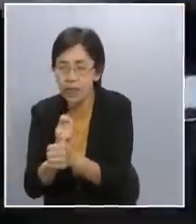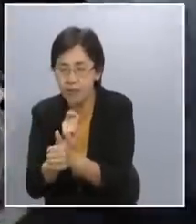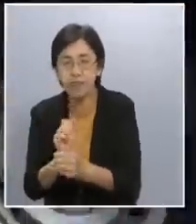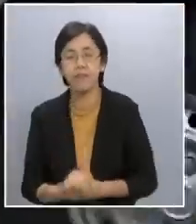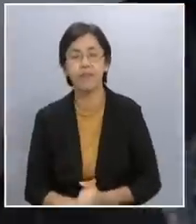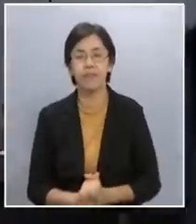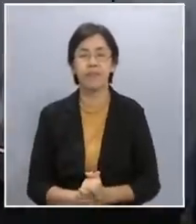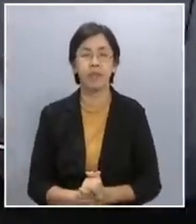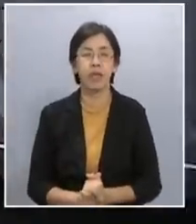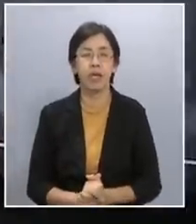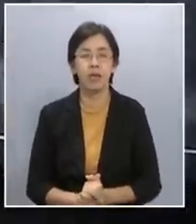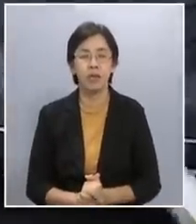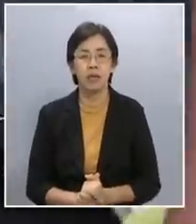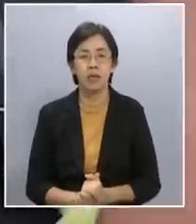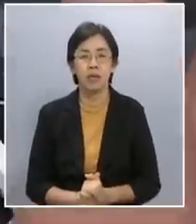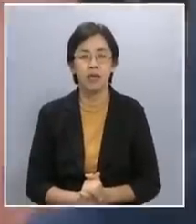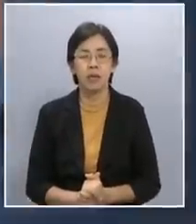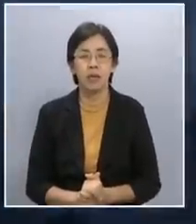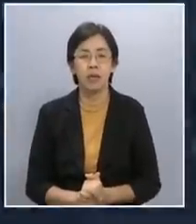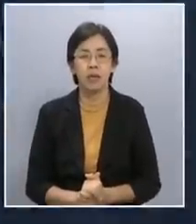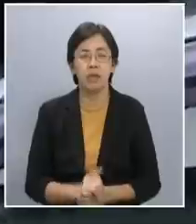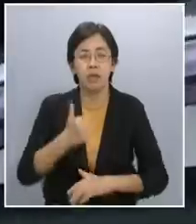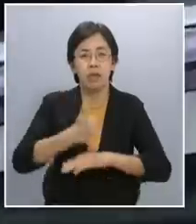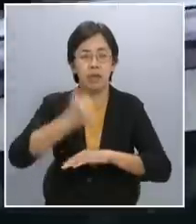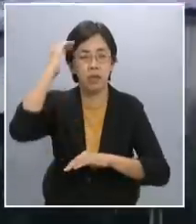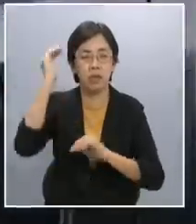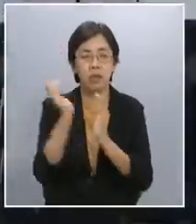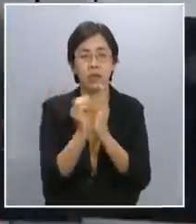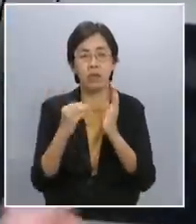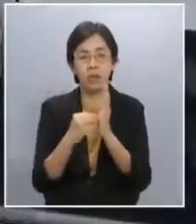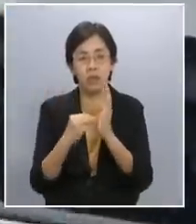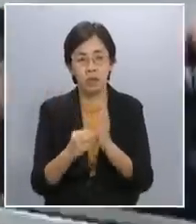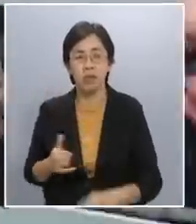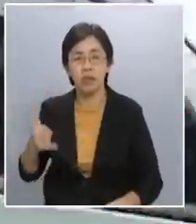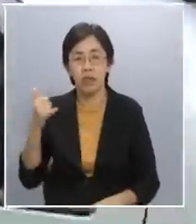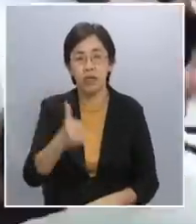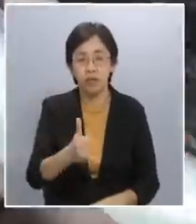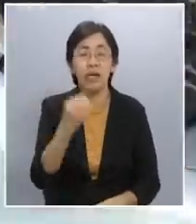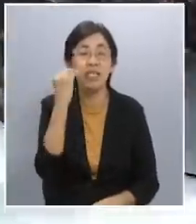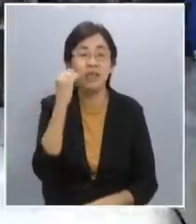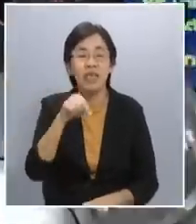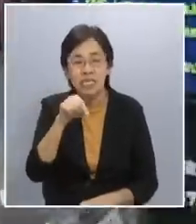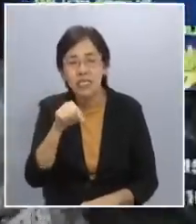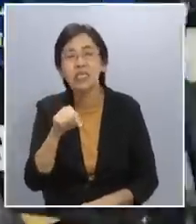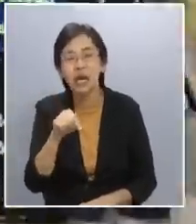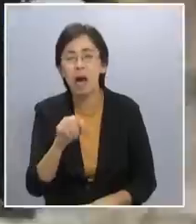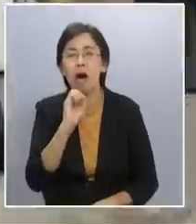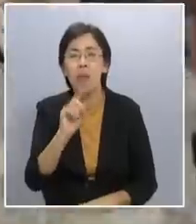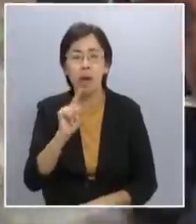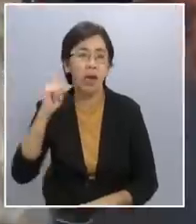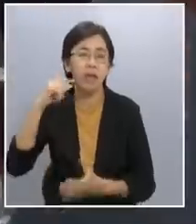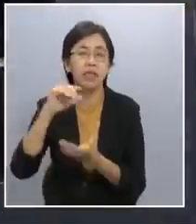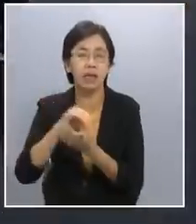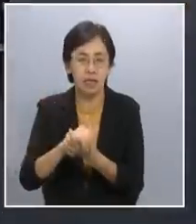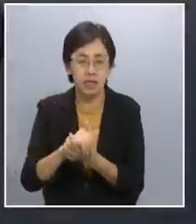าครับเรื่องนี้ฮะพลตำรวจโททิติแสงสว่างผู้บัญชาการตำรวจนครบาลครับท่านก็เดินทางไปที่เกิดเหตุพร้อมกับระบุบอกว่าภรรยาของพลตำรวจ